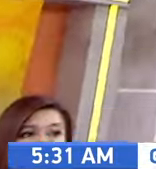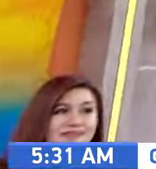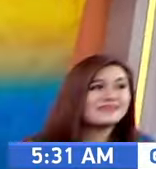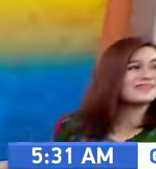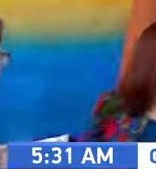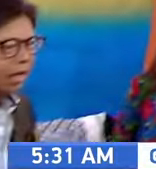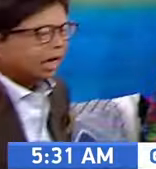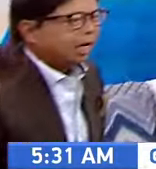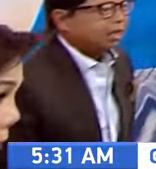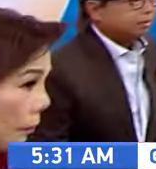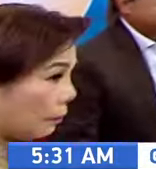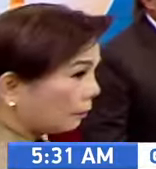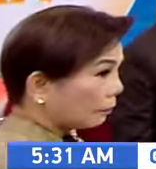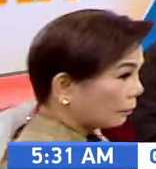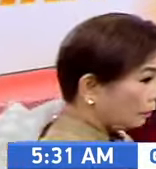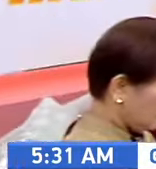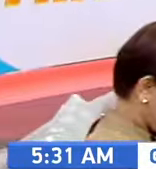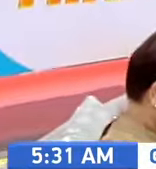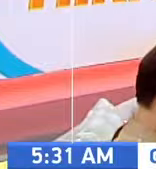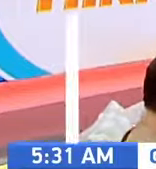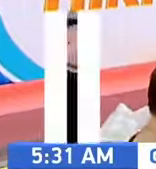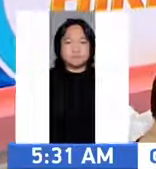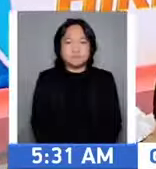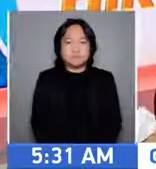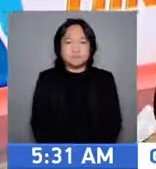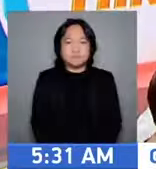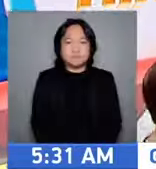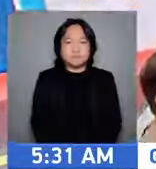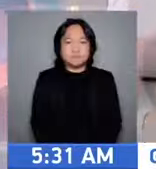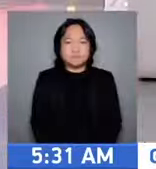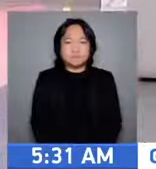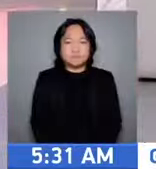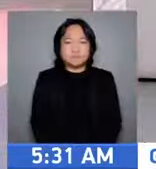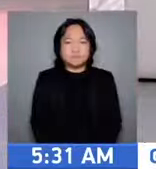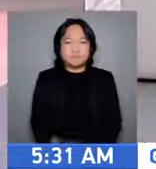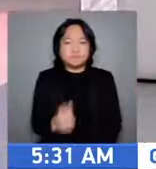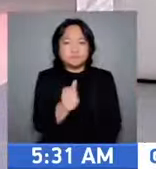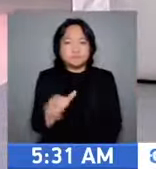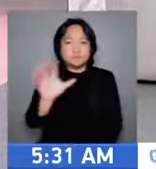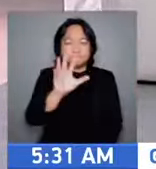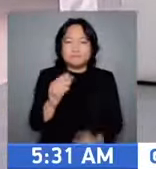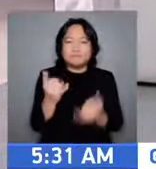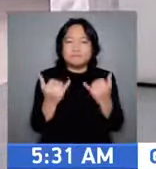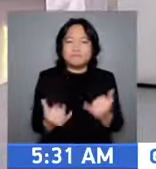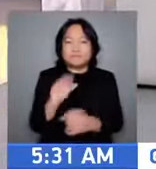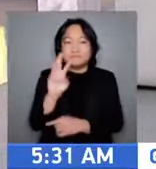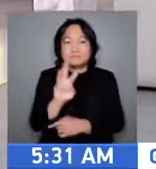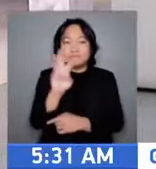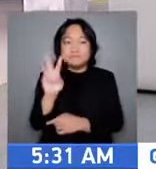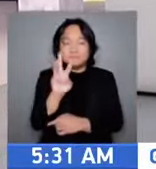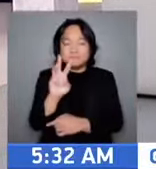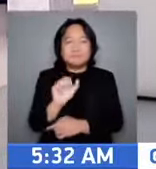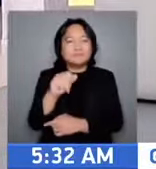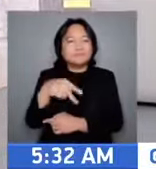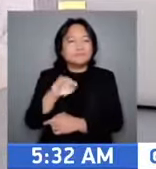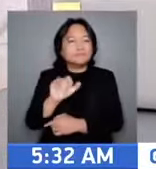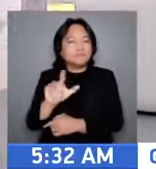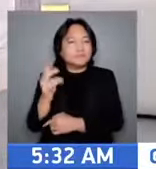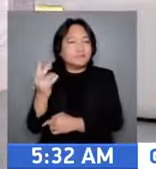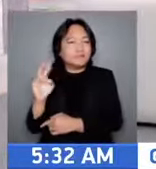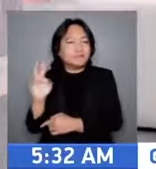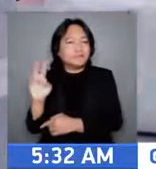Magandang umaga mga igan, Miyerkules ngayong araw, April 17. Huwag pauhuli sa pag-ikot ng unang ratsyada ng mga